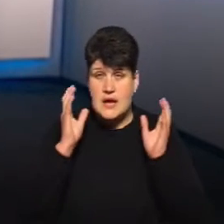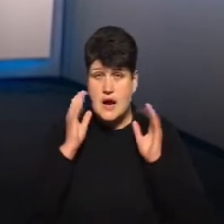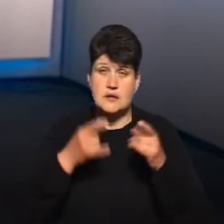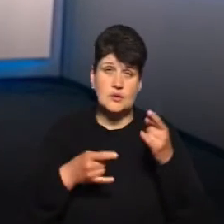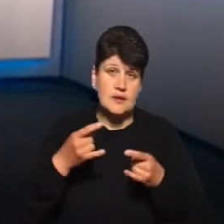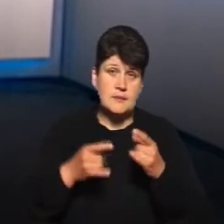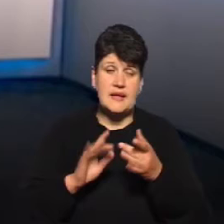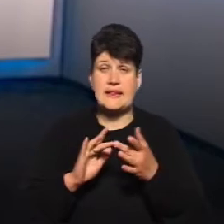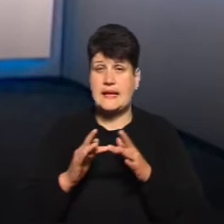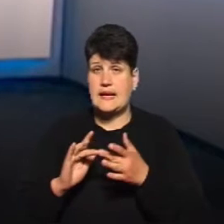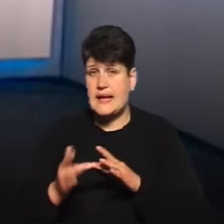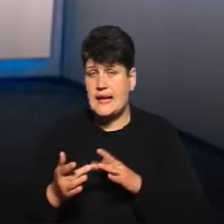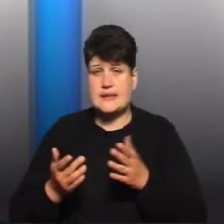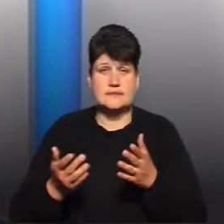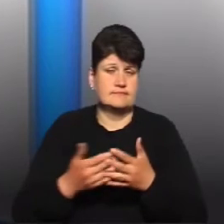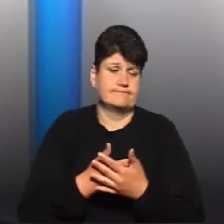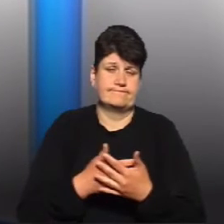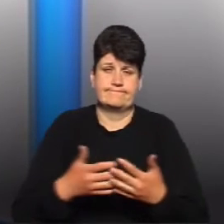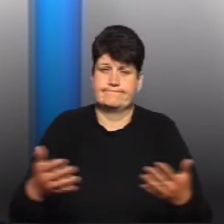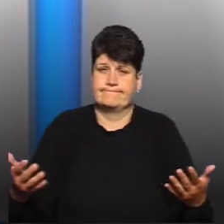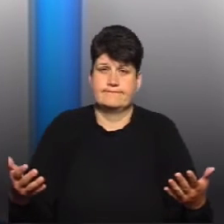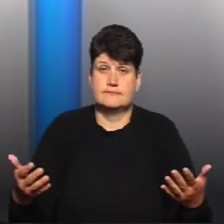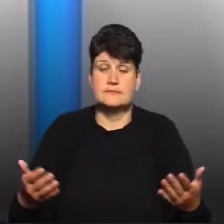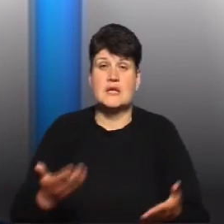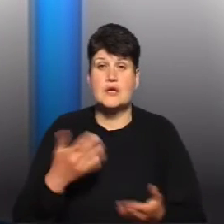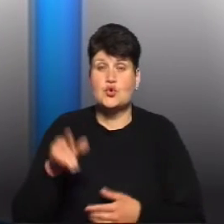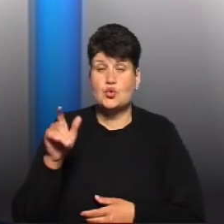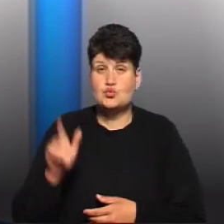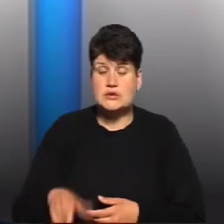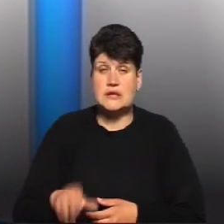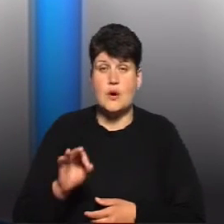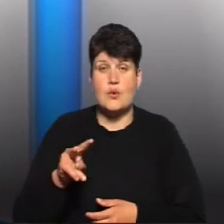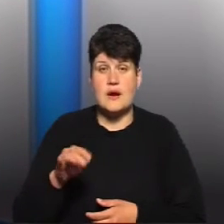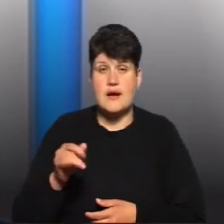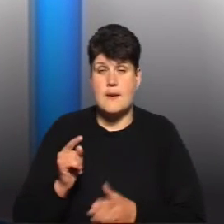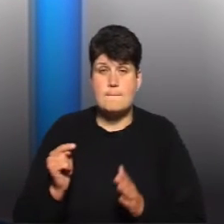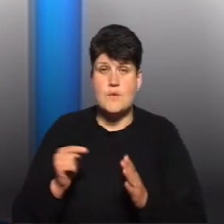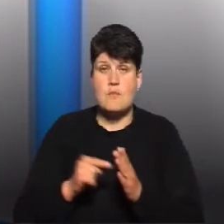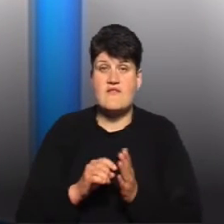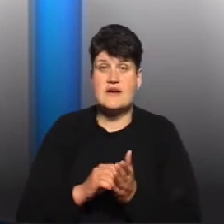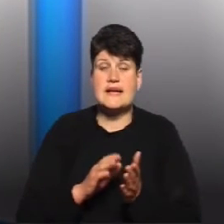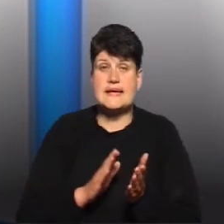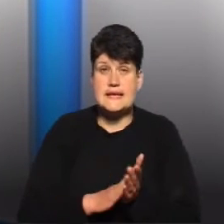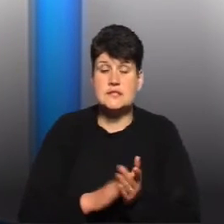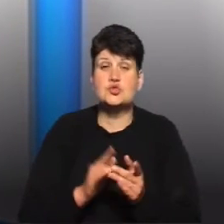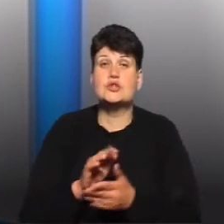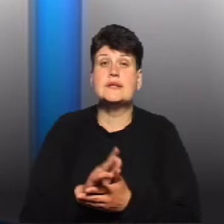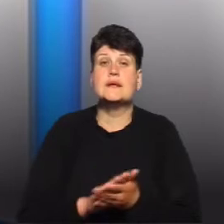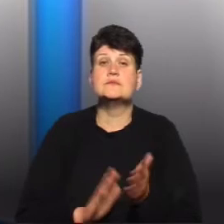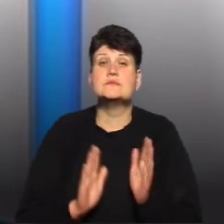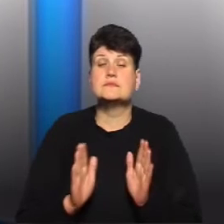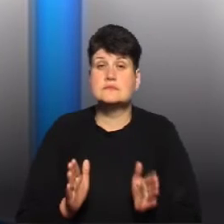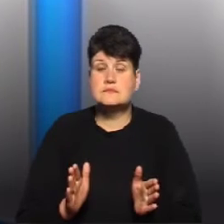інтернет. Будь-які тобто, змі. Так, будь-які змі. От якщо людина, от олігарх, потрапив в цей реєстр олігархів, що далі, що з ним відбувається? Далі